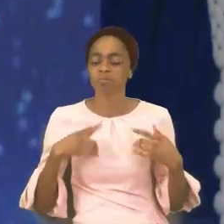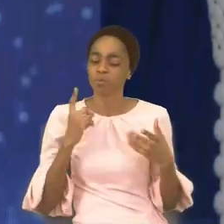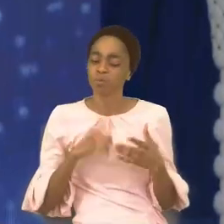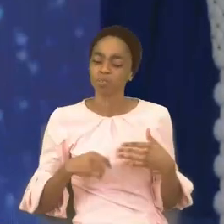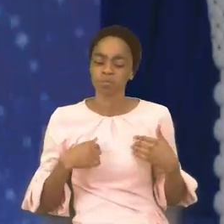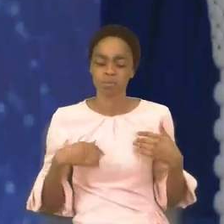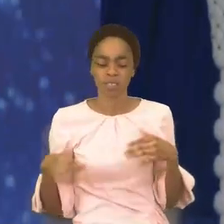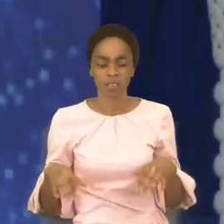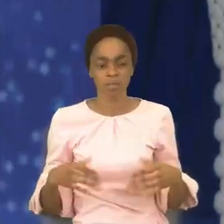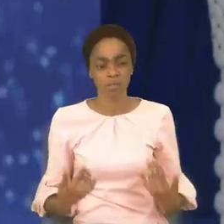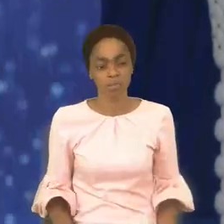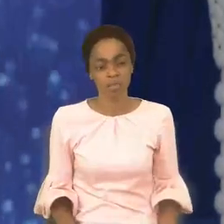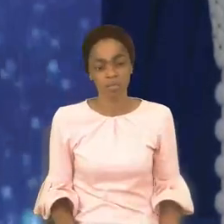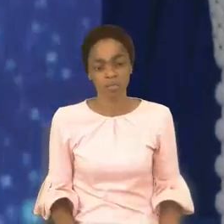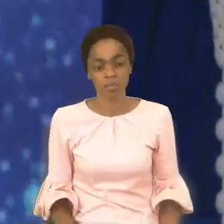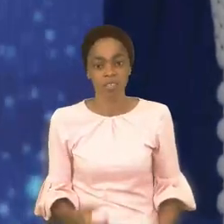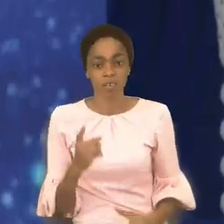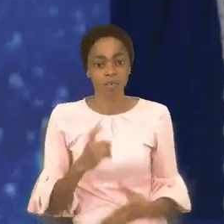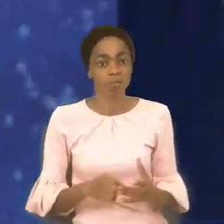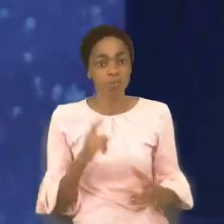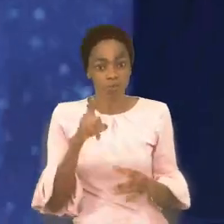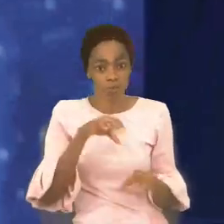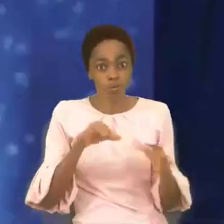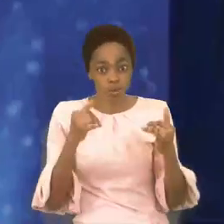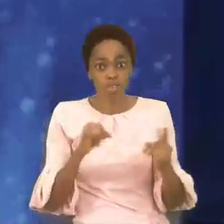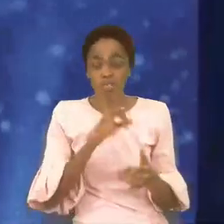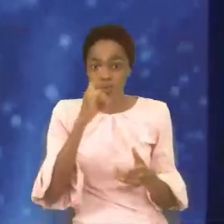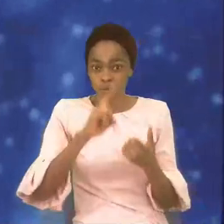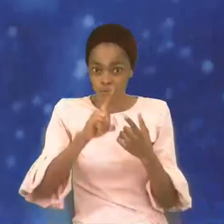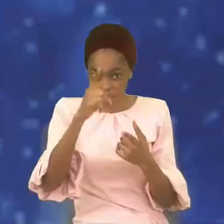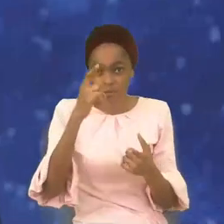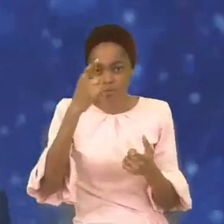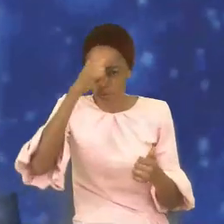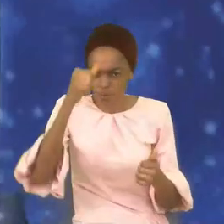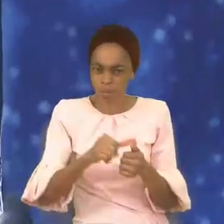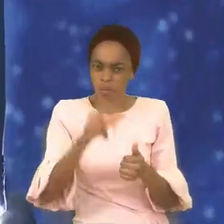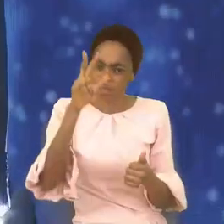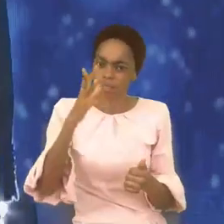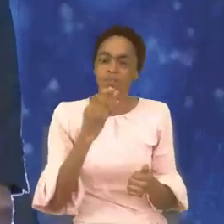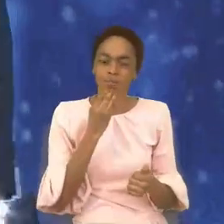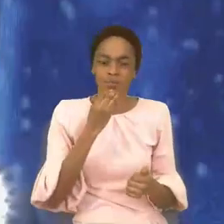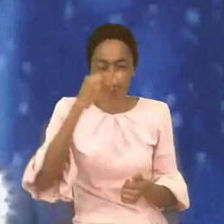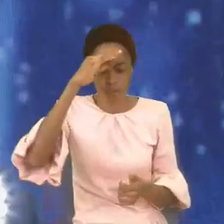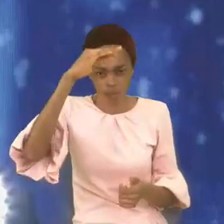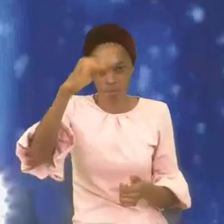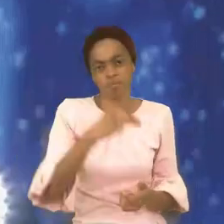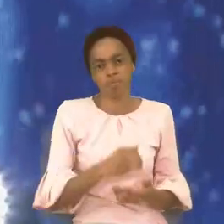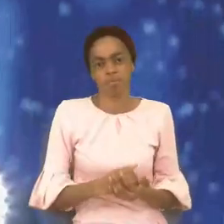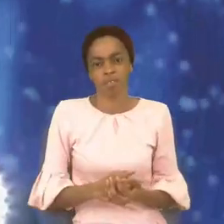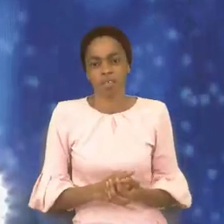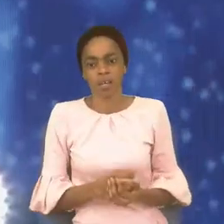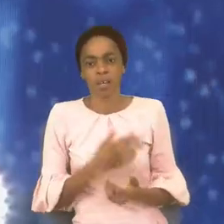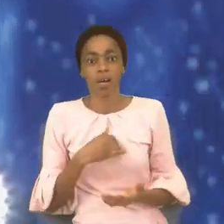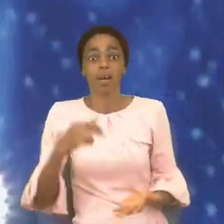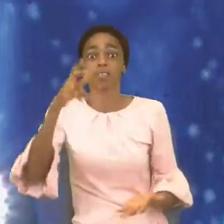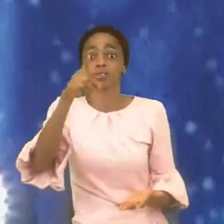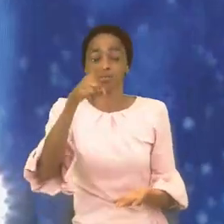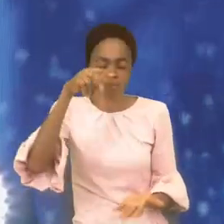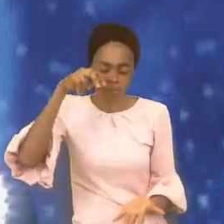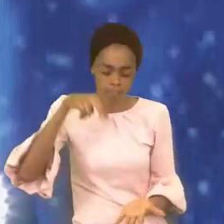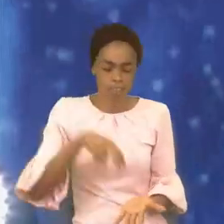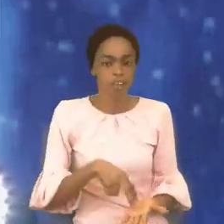peux faire maintenant? Qu'est-ce que tu peux faire maintenant? C'est de te rappeler Shadrach, Meshach et Abednego. Et de